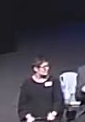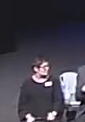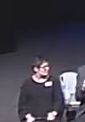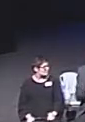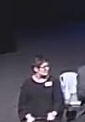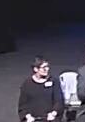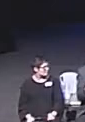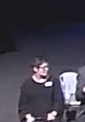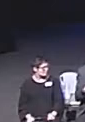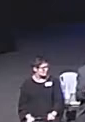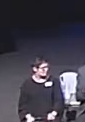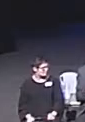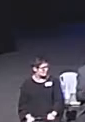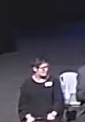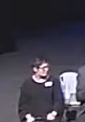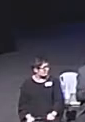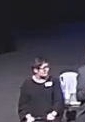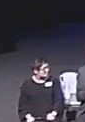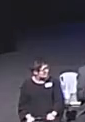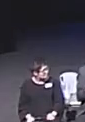groups, oliko se groups?